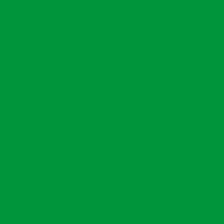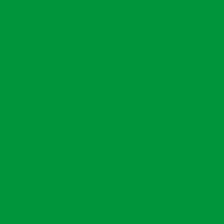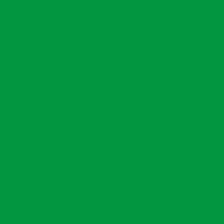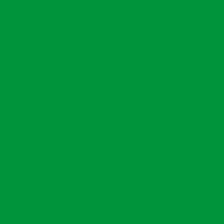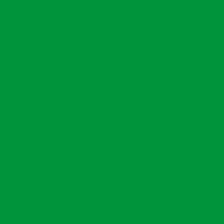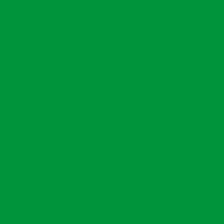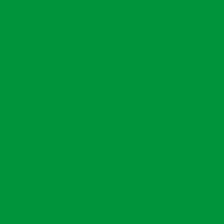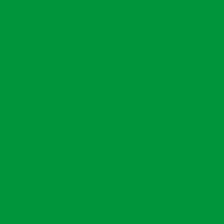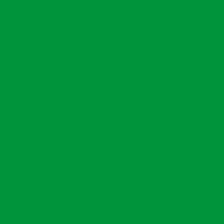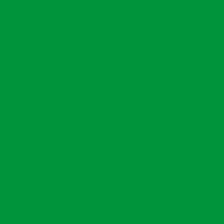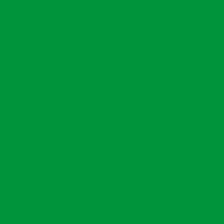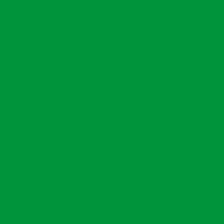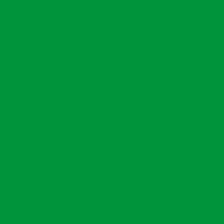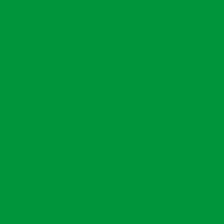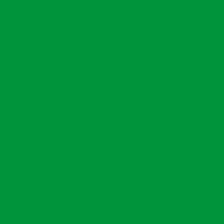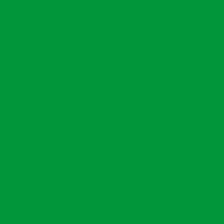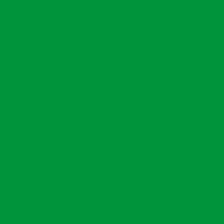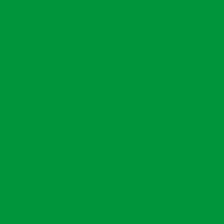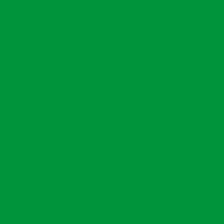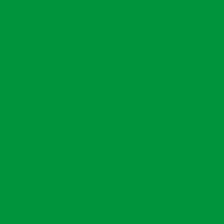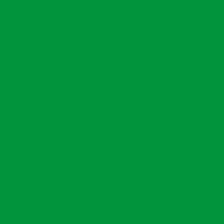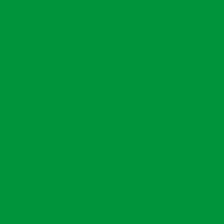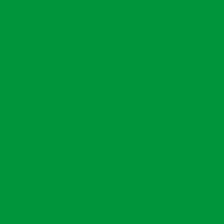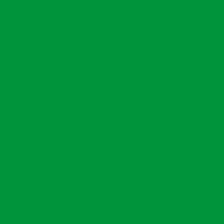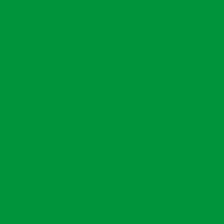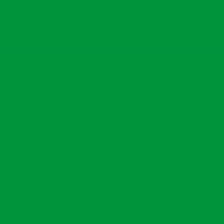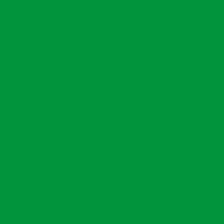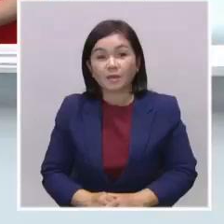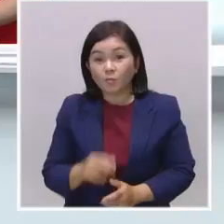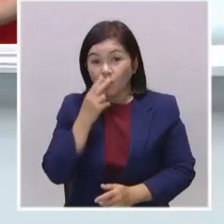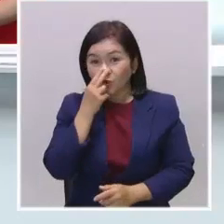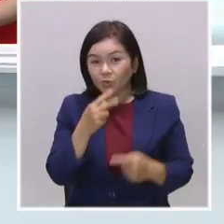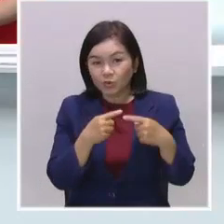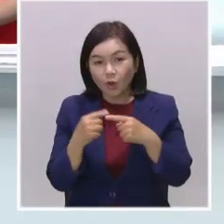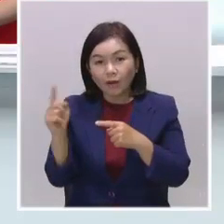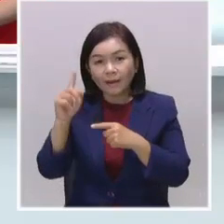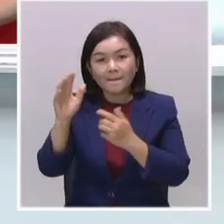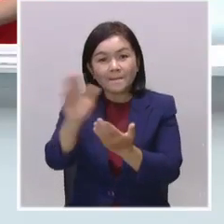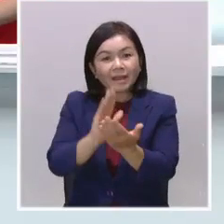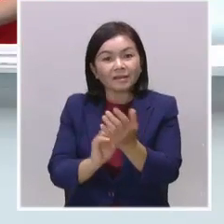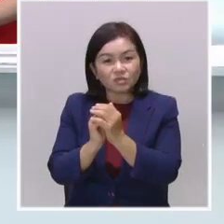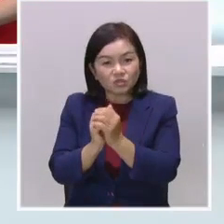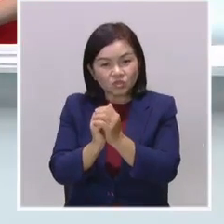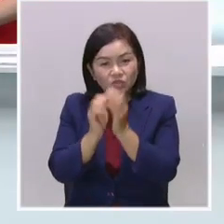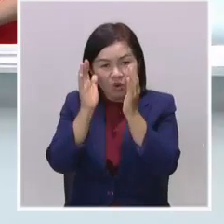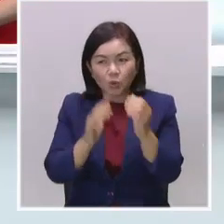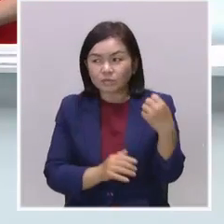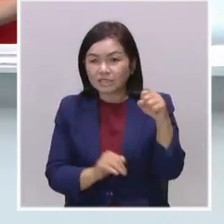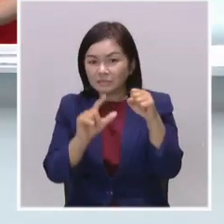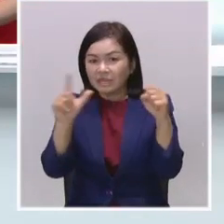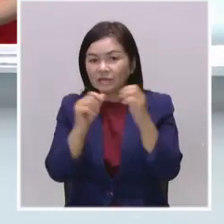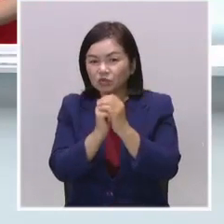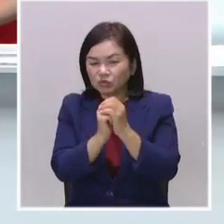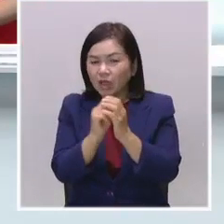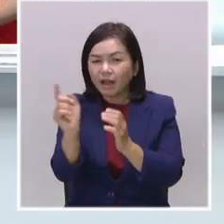สั่งง่ายส่งถึงที่เหมือนมี 7-11 ในมือคุณ 7 Delivery ที่จีนนะคะประชาชนหลายสิบล้านคนค่